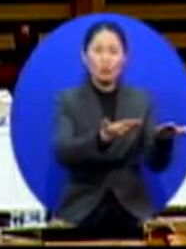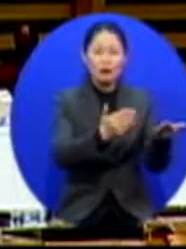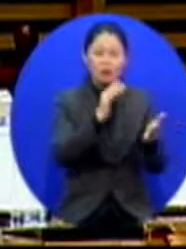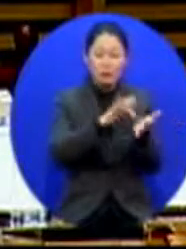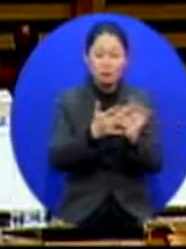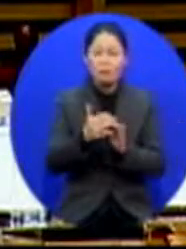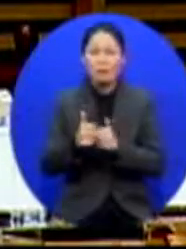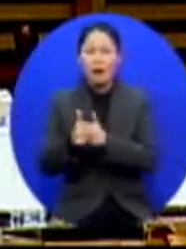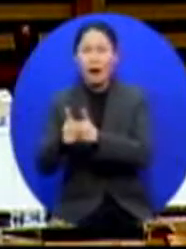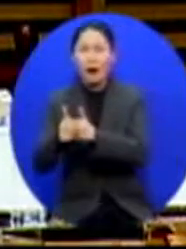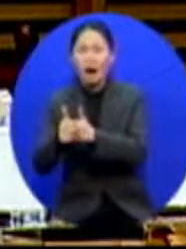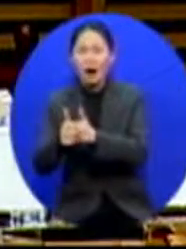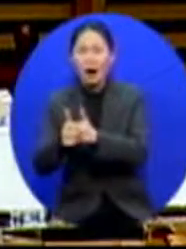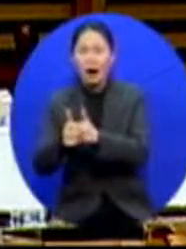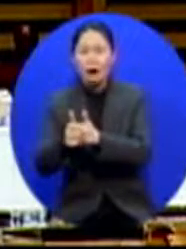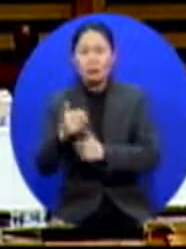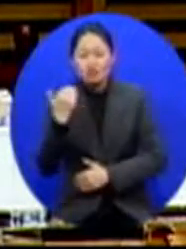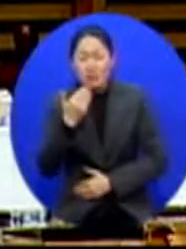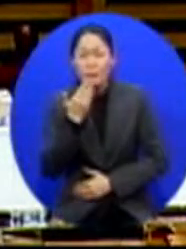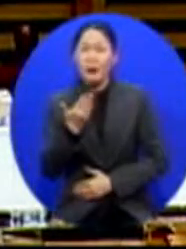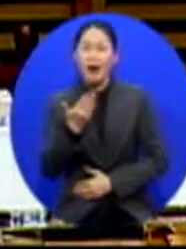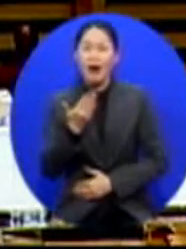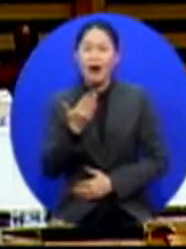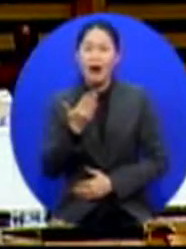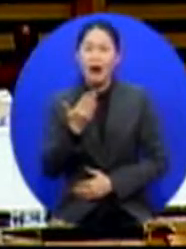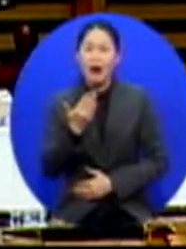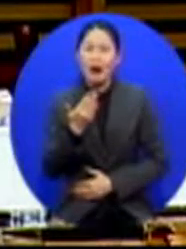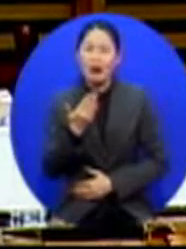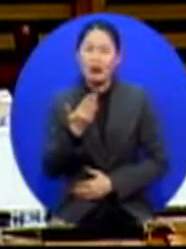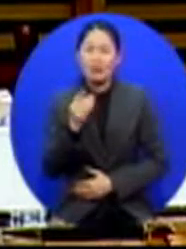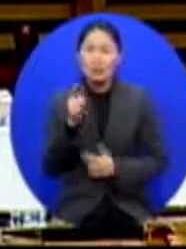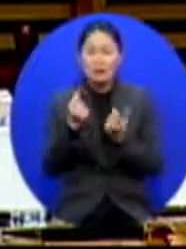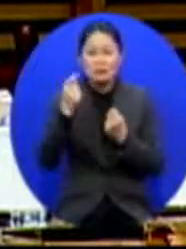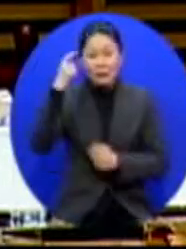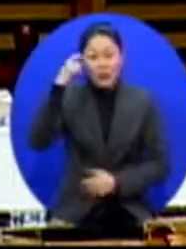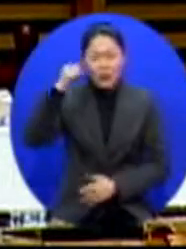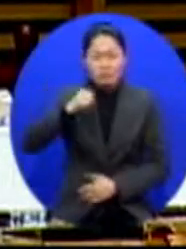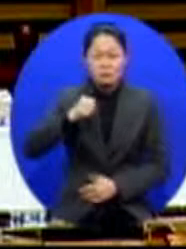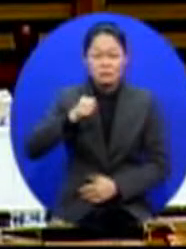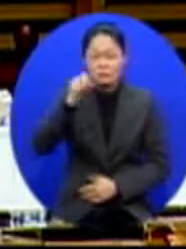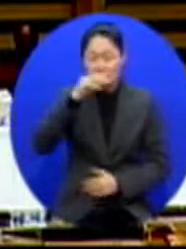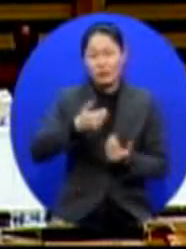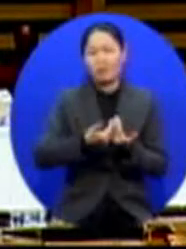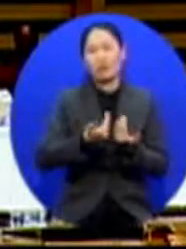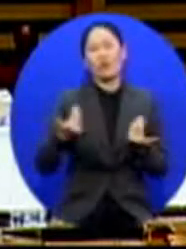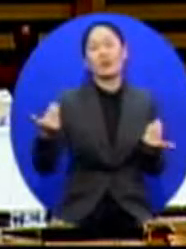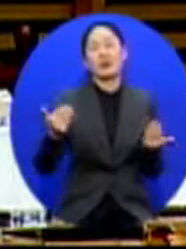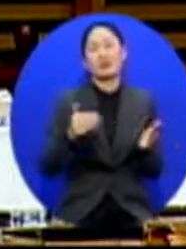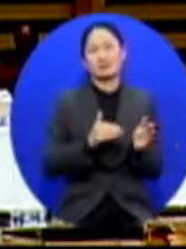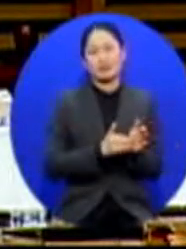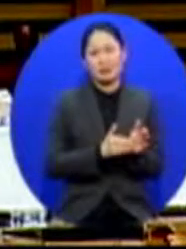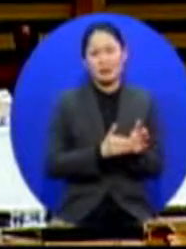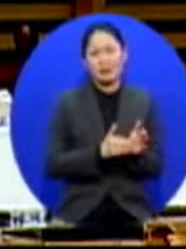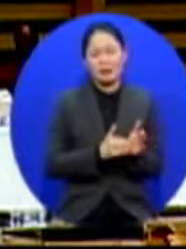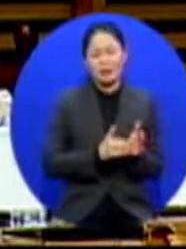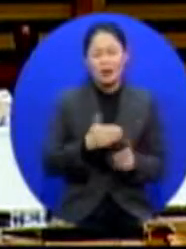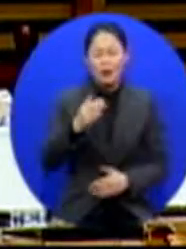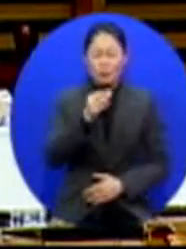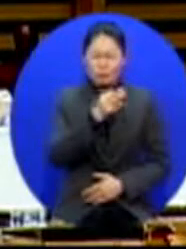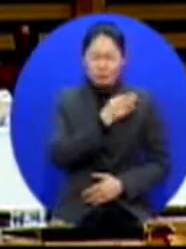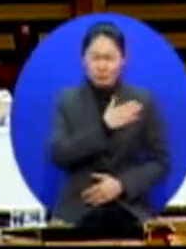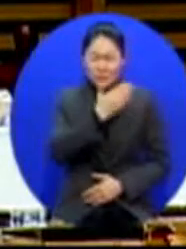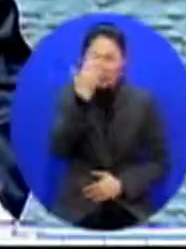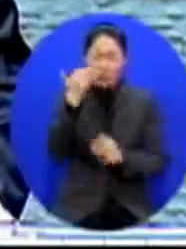다르다니 누가 도대체 그렇게 할 수가 있겠어 그러고는 떠나 갔어요 자기 부자 청년이